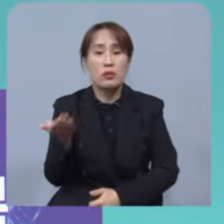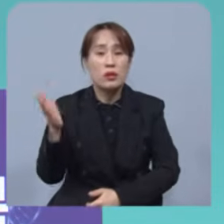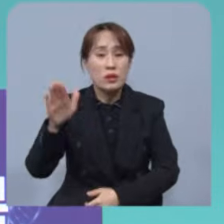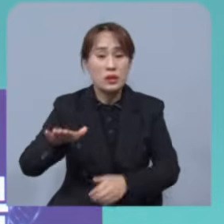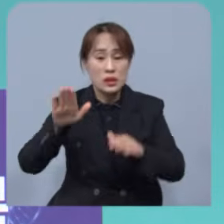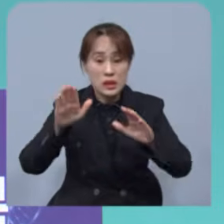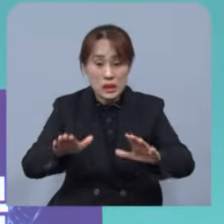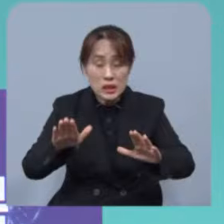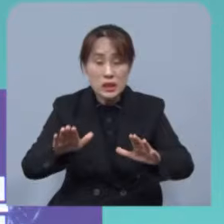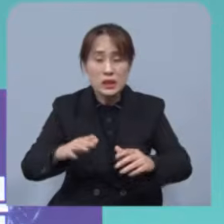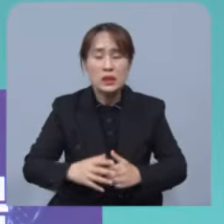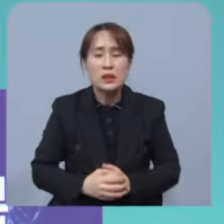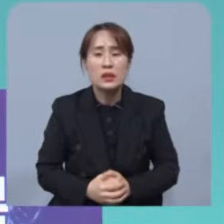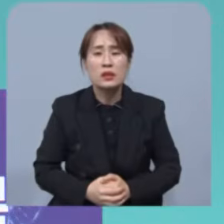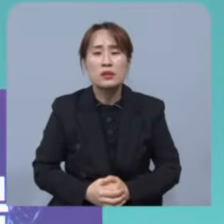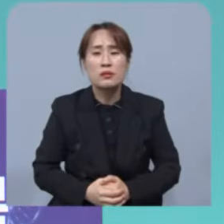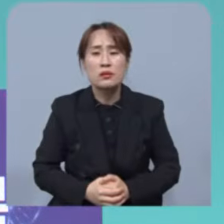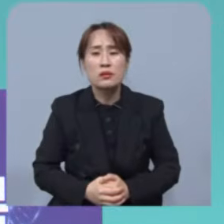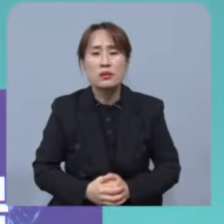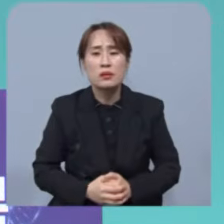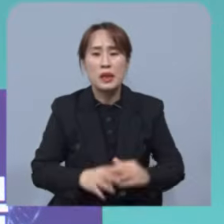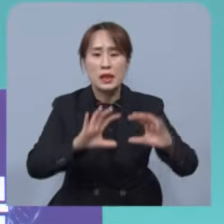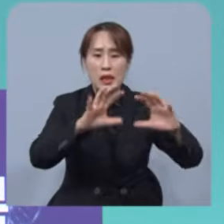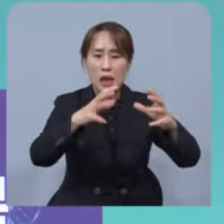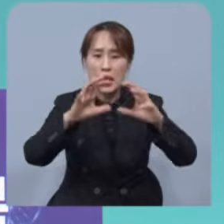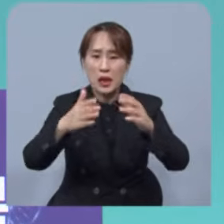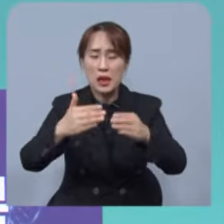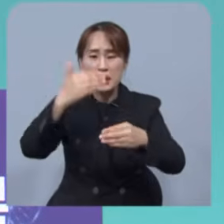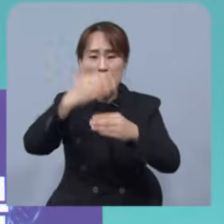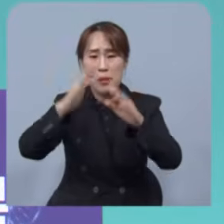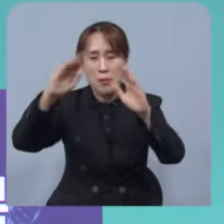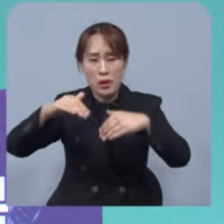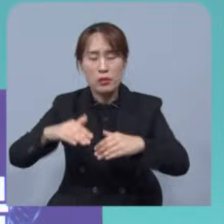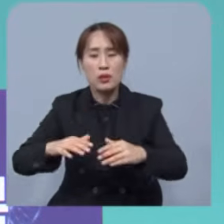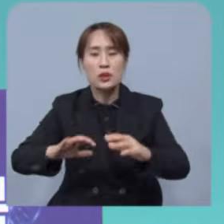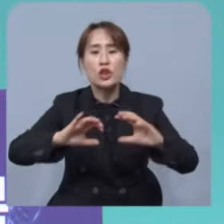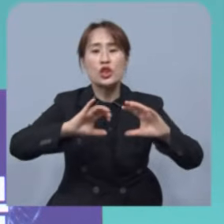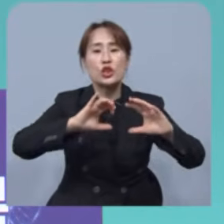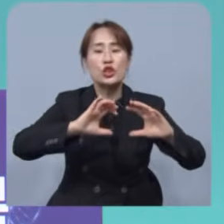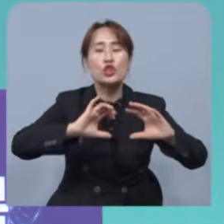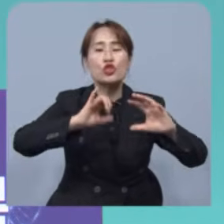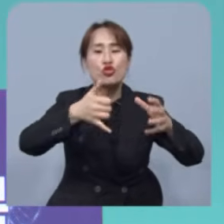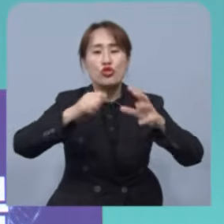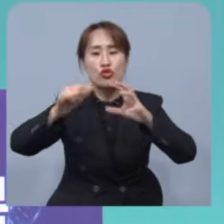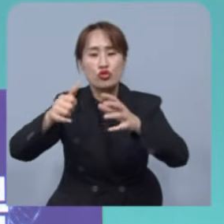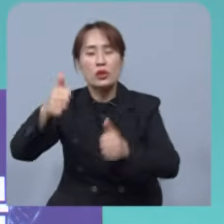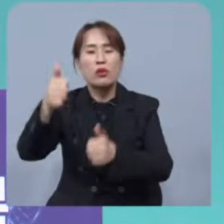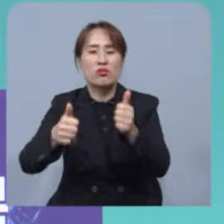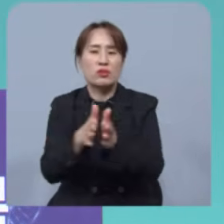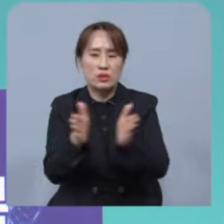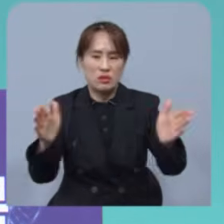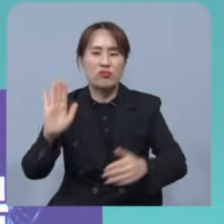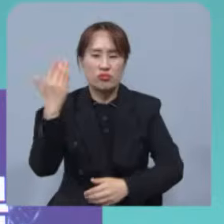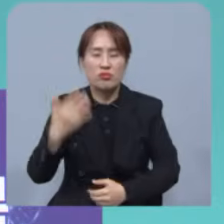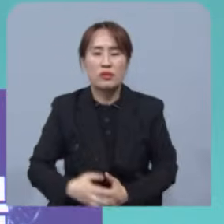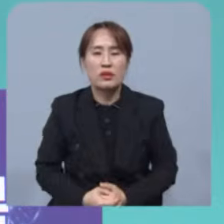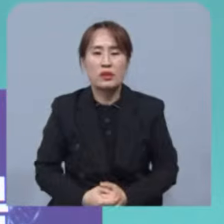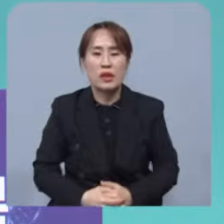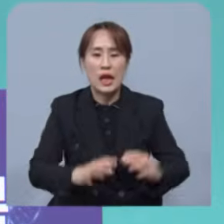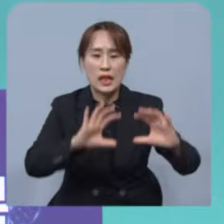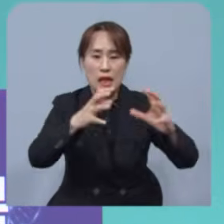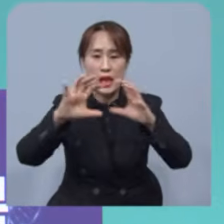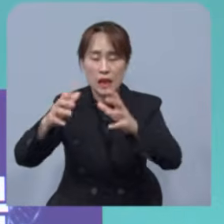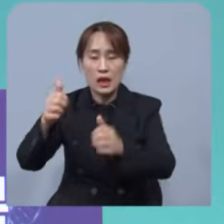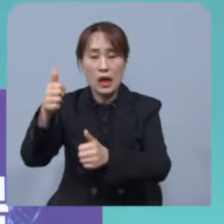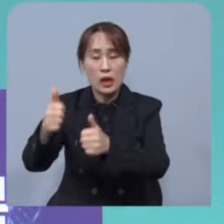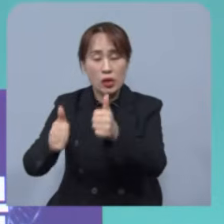지금은 국경이 거의 무너지고 거의 모두 국제 경쟁이 되어버렸습니다. 국제 경쟁은